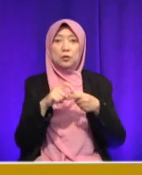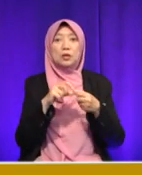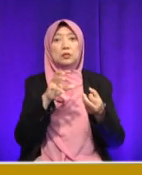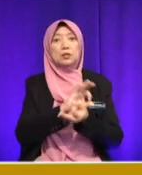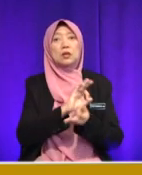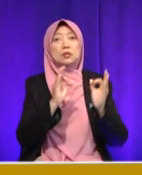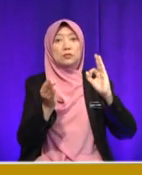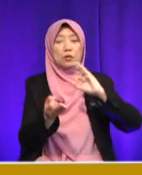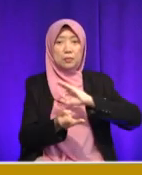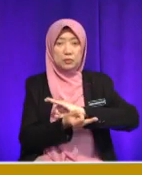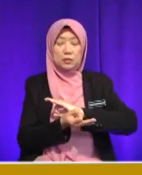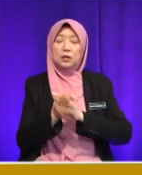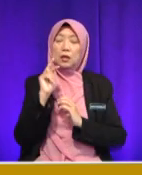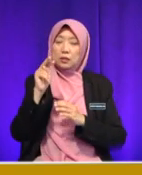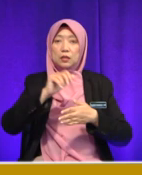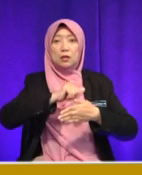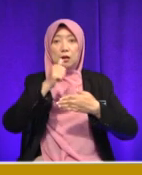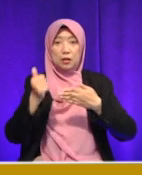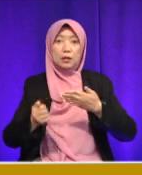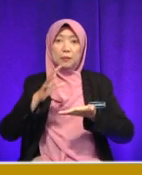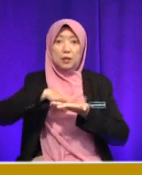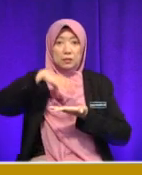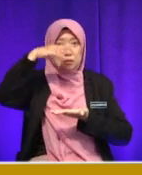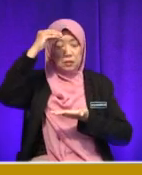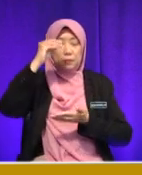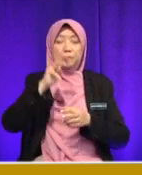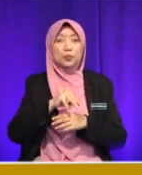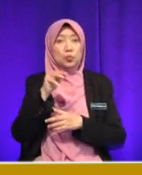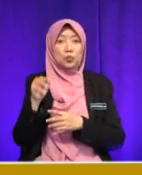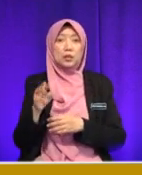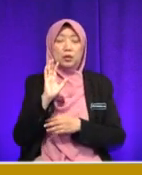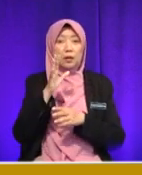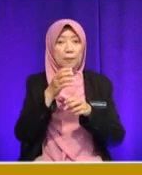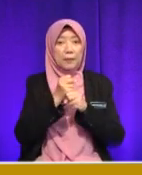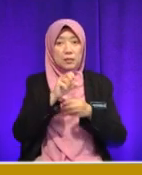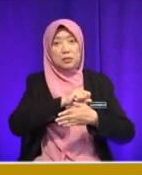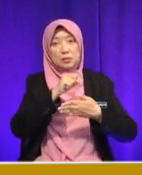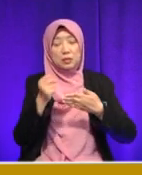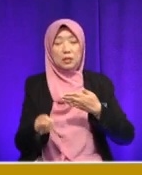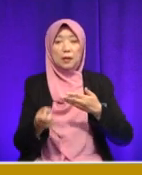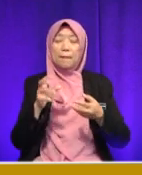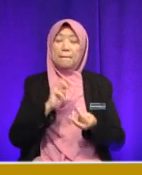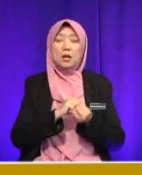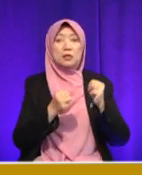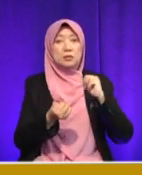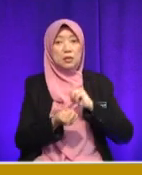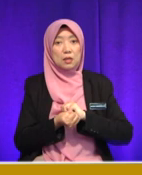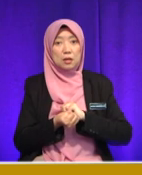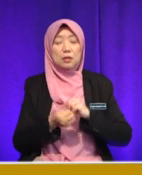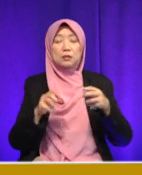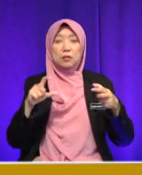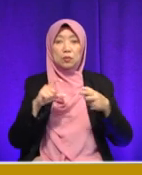transformasi. Pada akhir pembelajaran, murid dapat menyelesaikan masalah yang melibatkan transformasi,